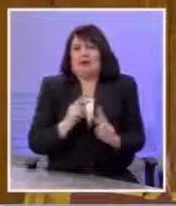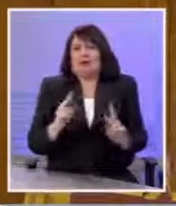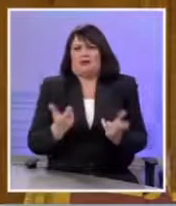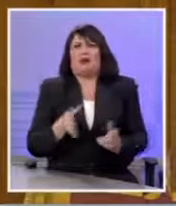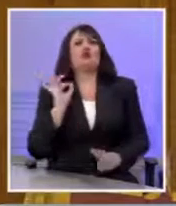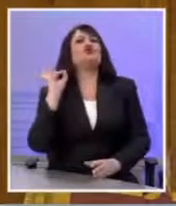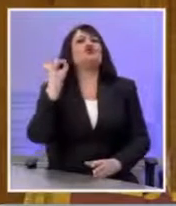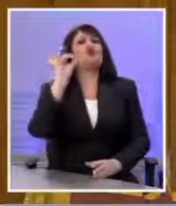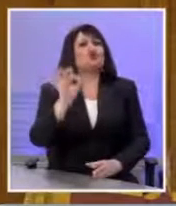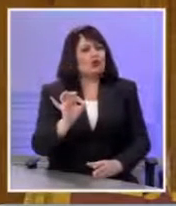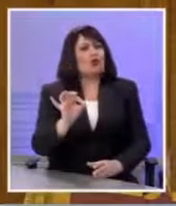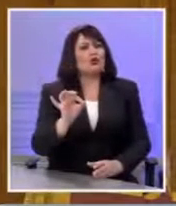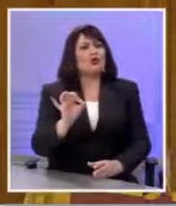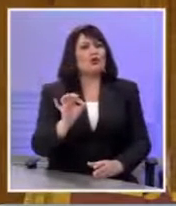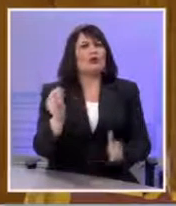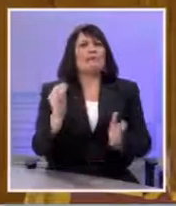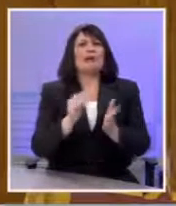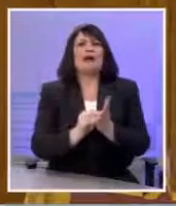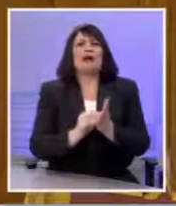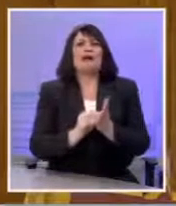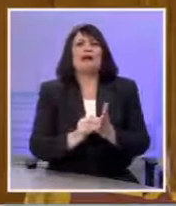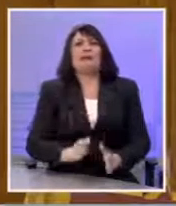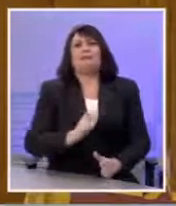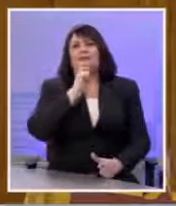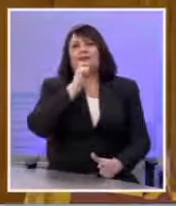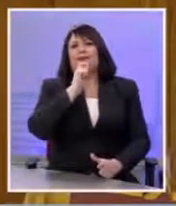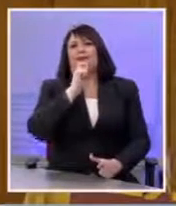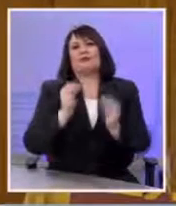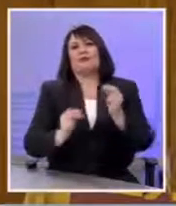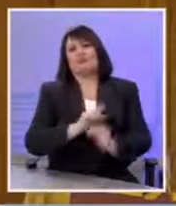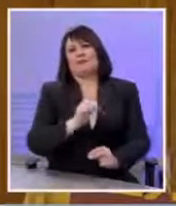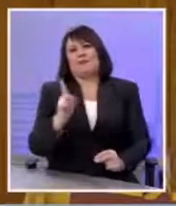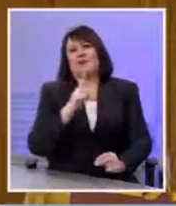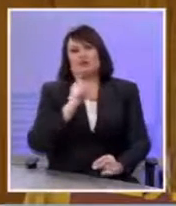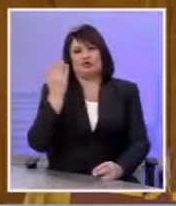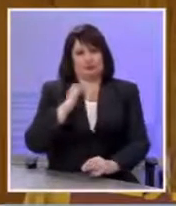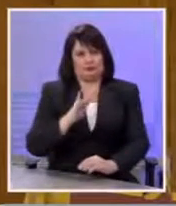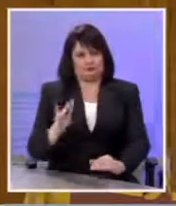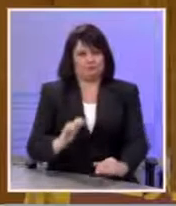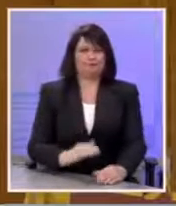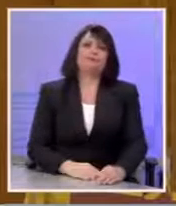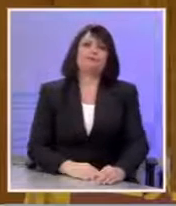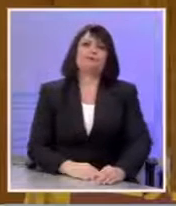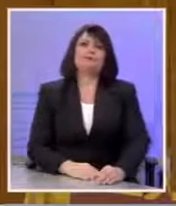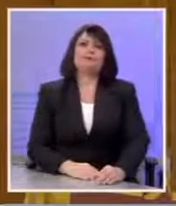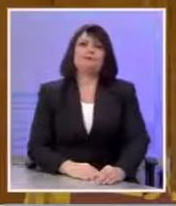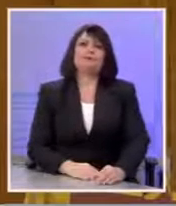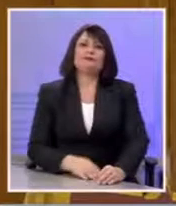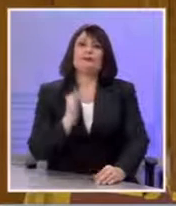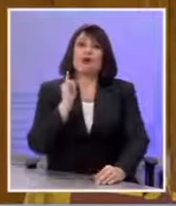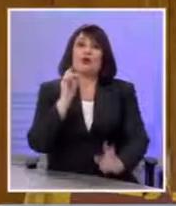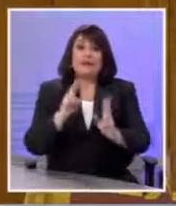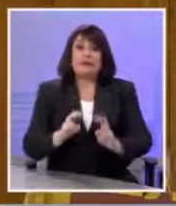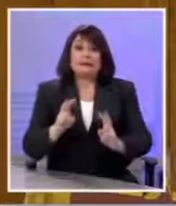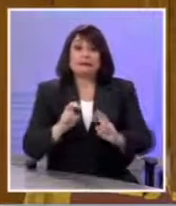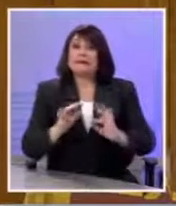να αποτραπούν προβλήματα σαν αυτά τα οποία υπήρξαν στο παρελθόν και ακόμα διερευνούνται.